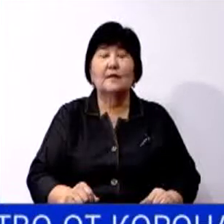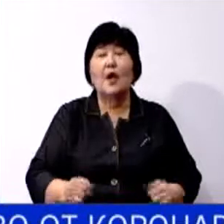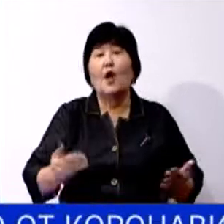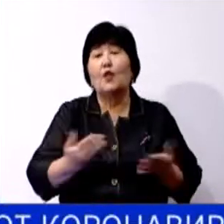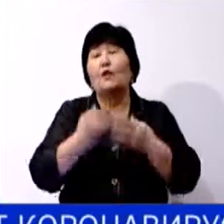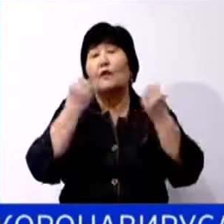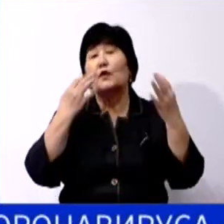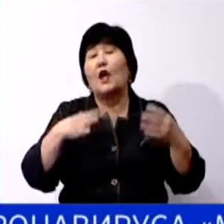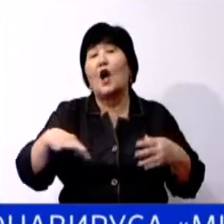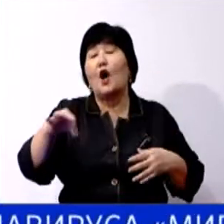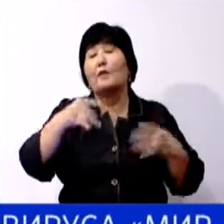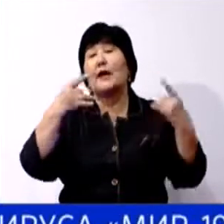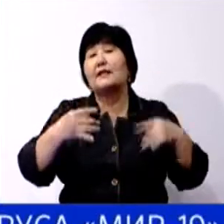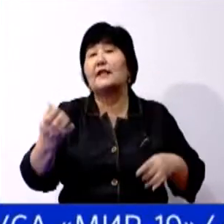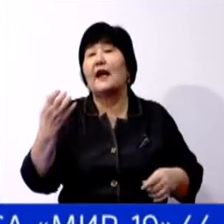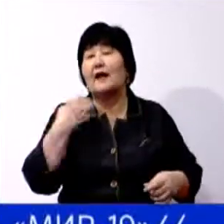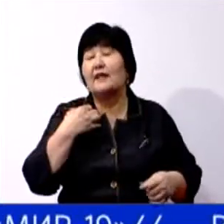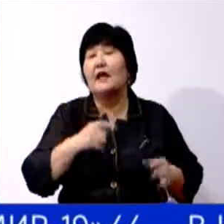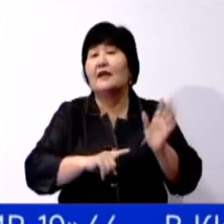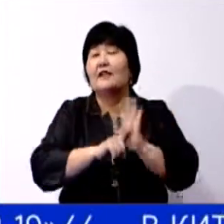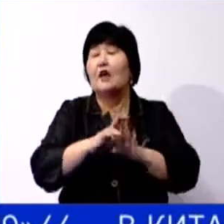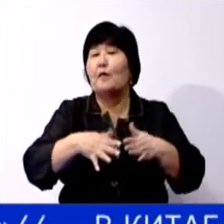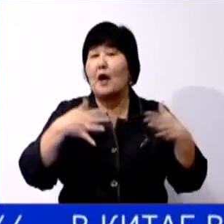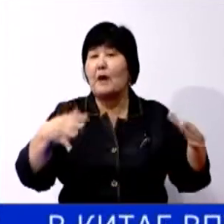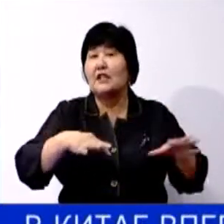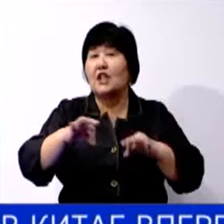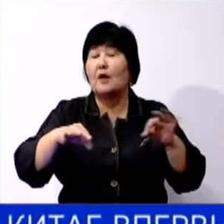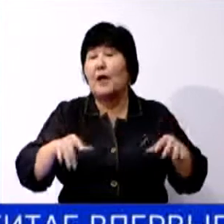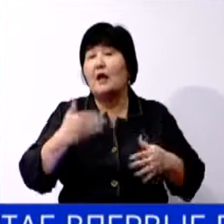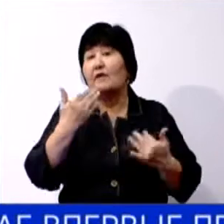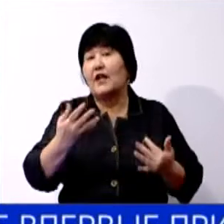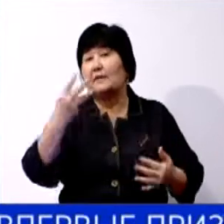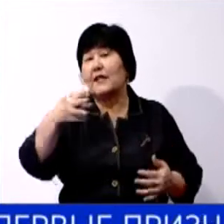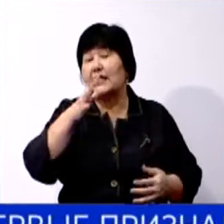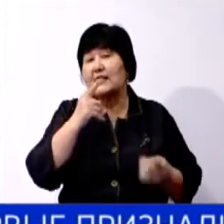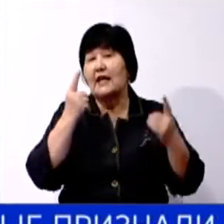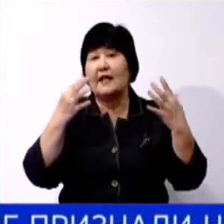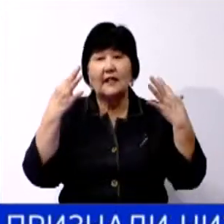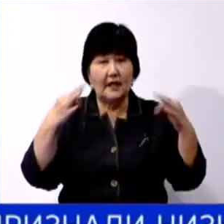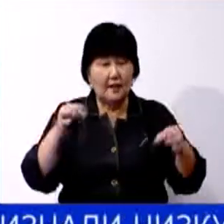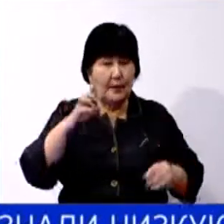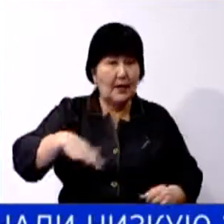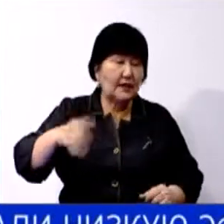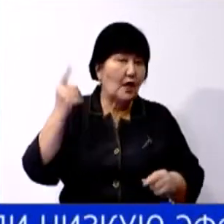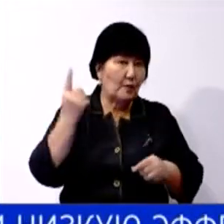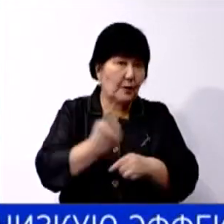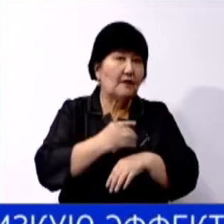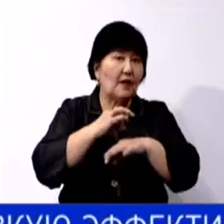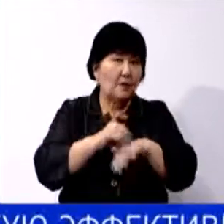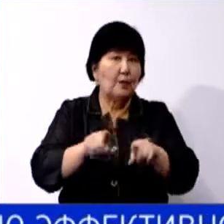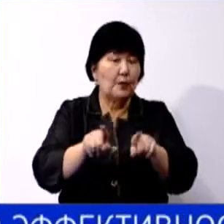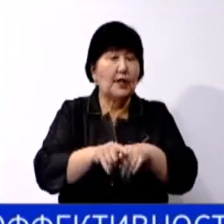Новости культуры. Областной телеканал «Кызылорда» запустил масштабный проект. В рамках 30-летия независимости страны впервые